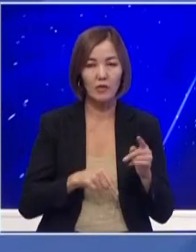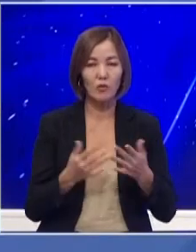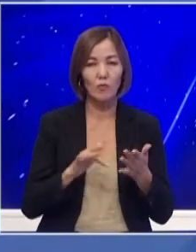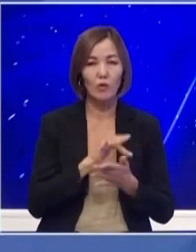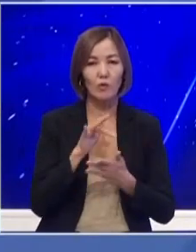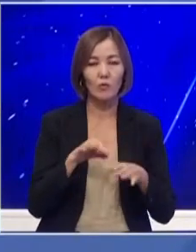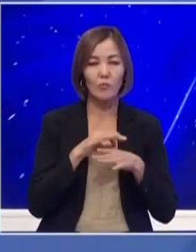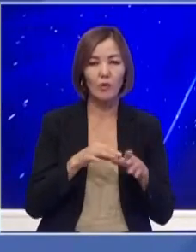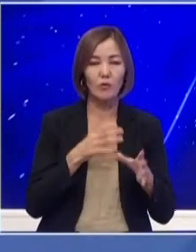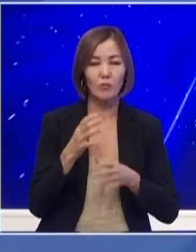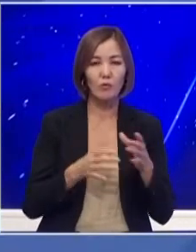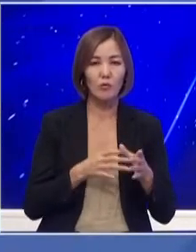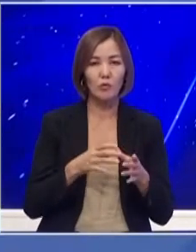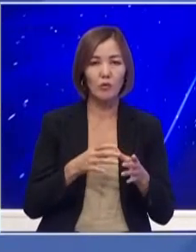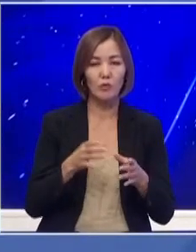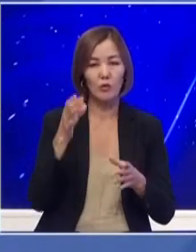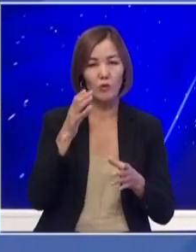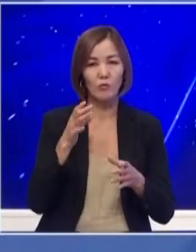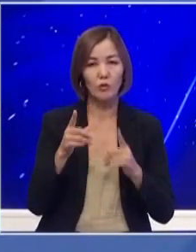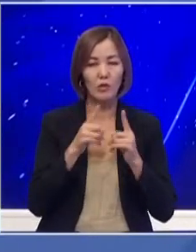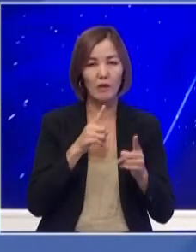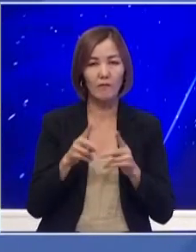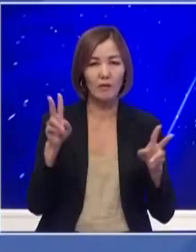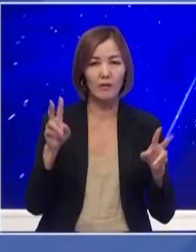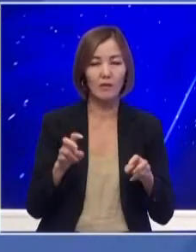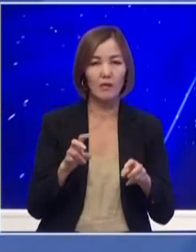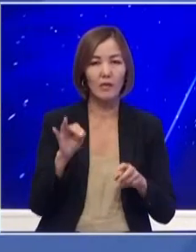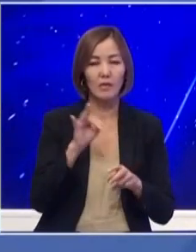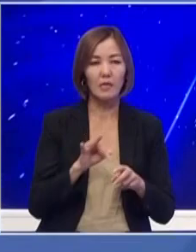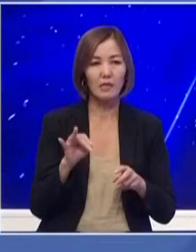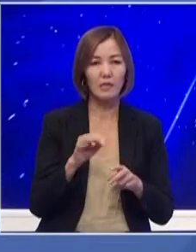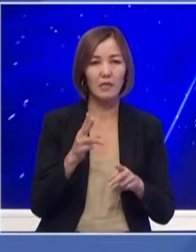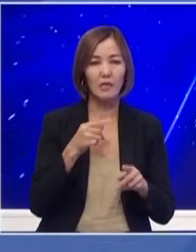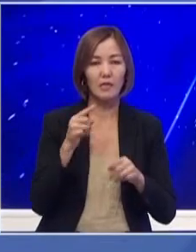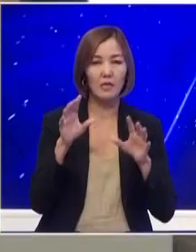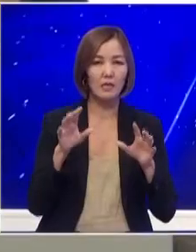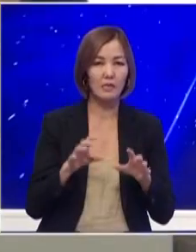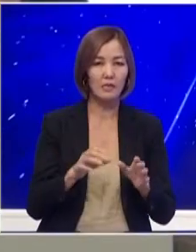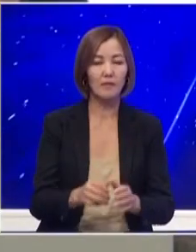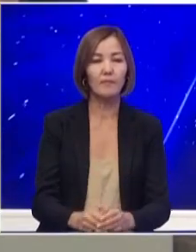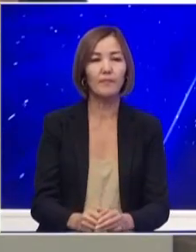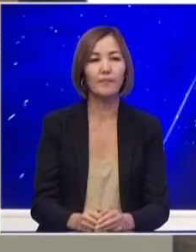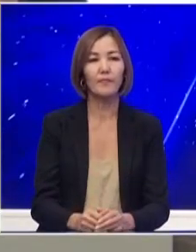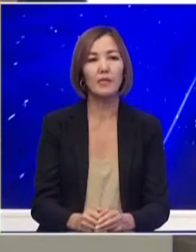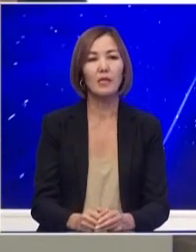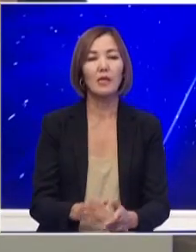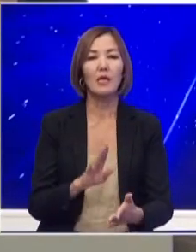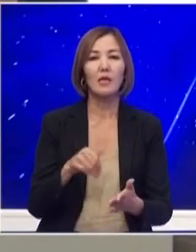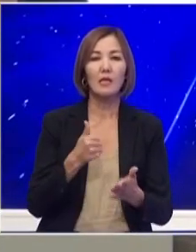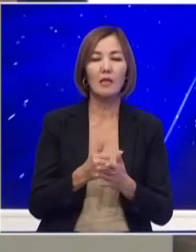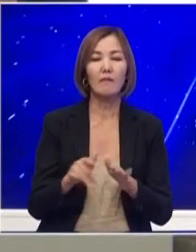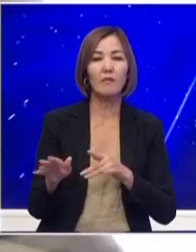городе пройдет международная научная конференция под названием «История и традиции». Главным